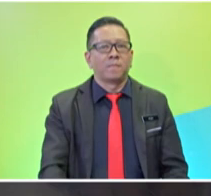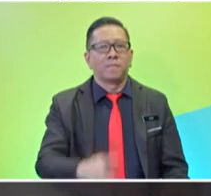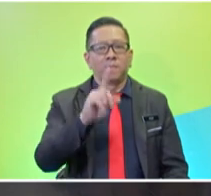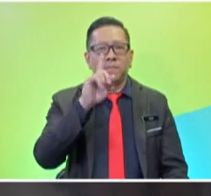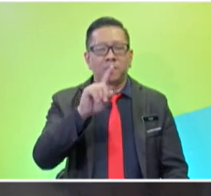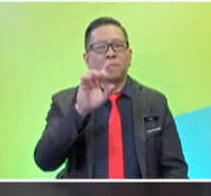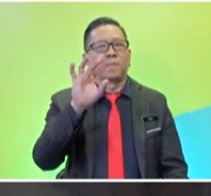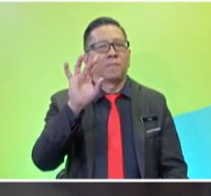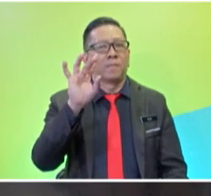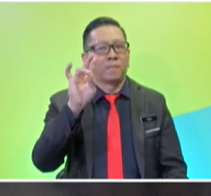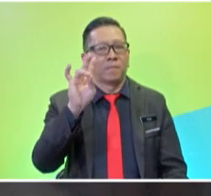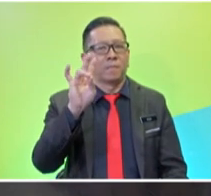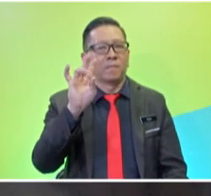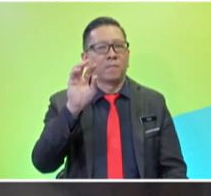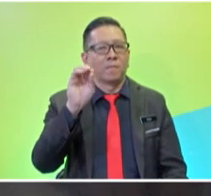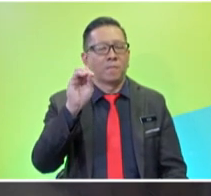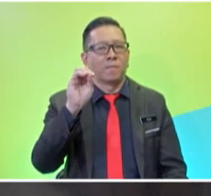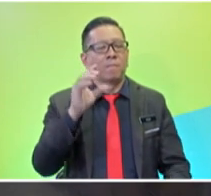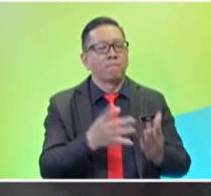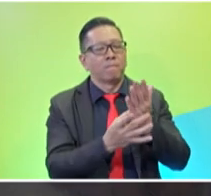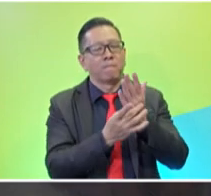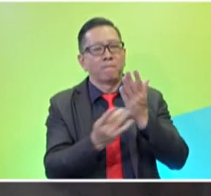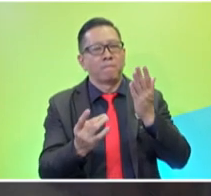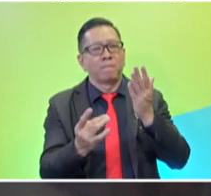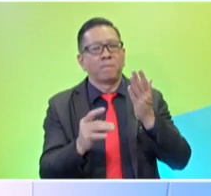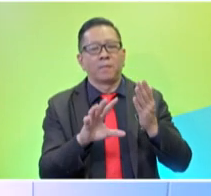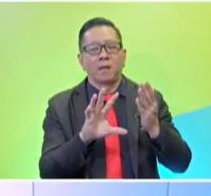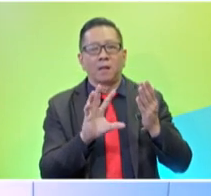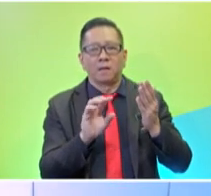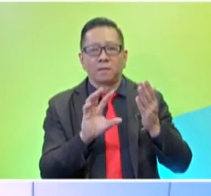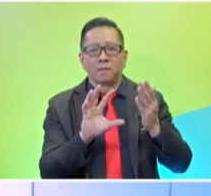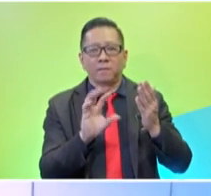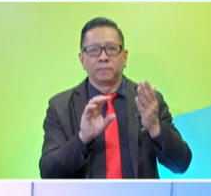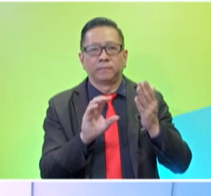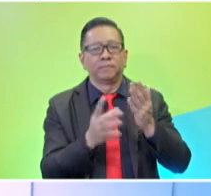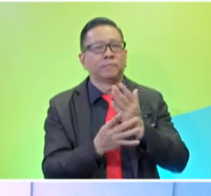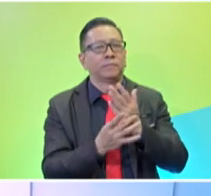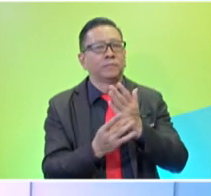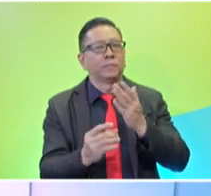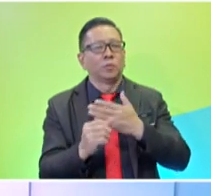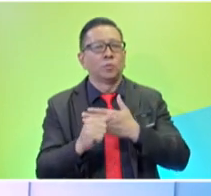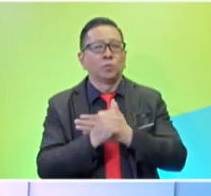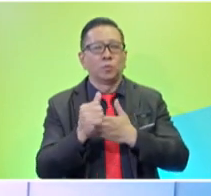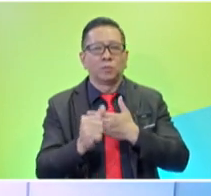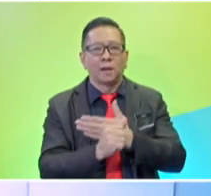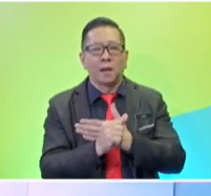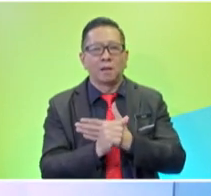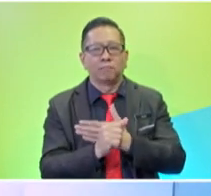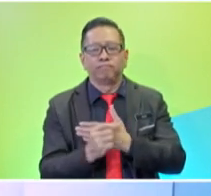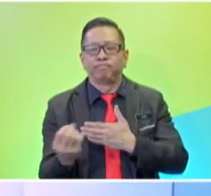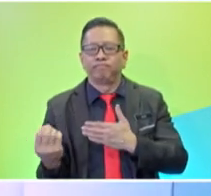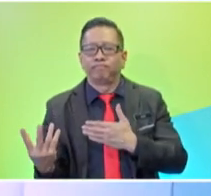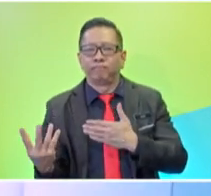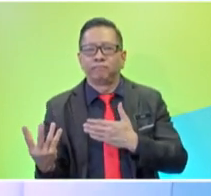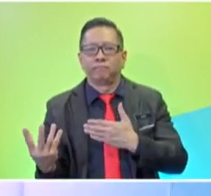175 ml minyak zaitun 50 ml jadi berapa isi padu juga yang